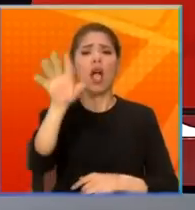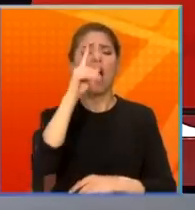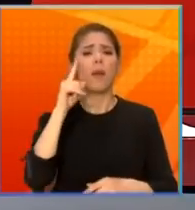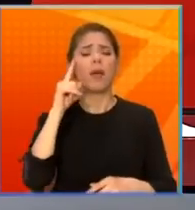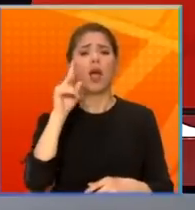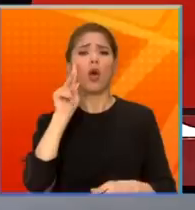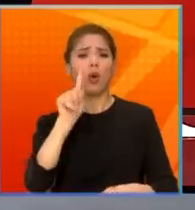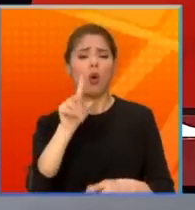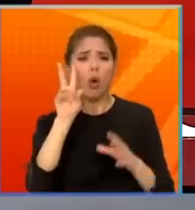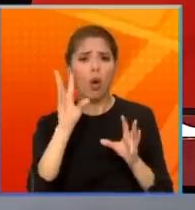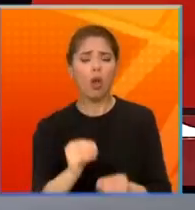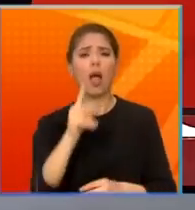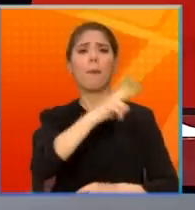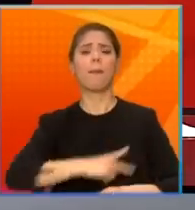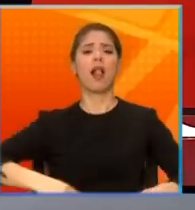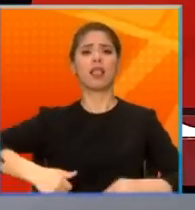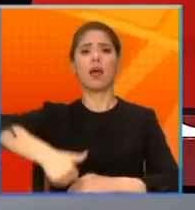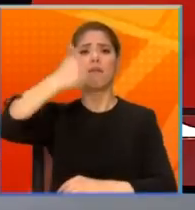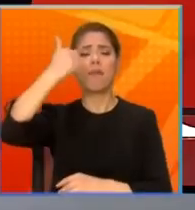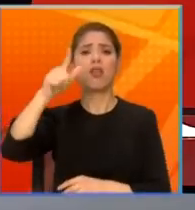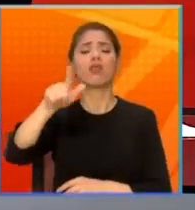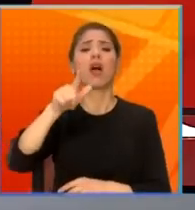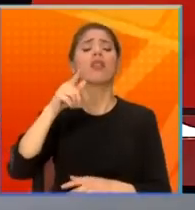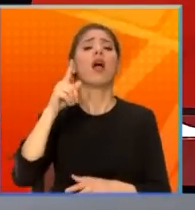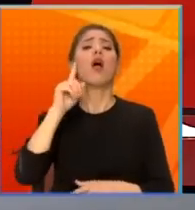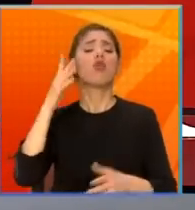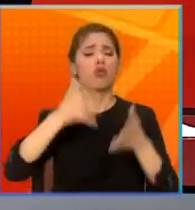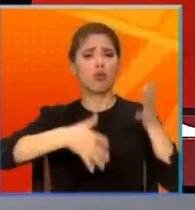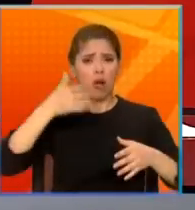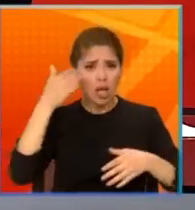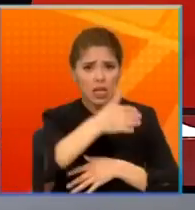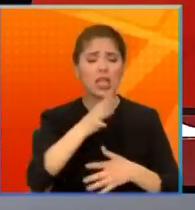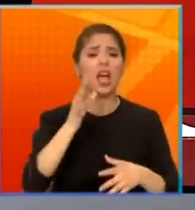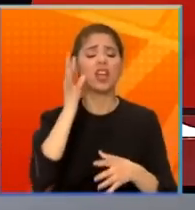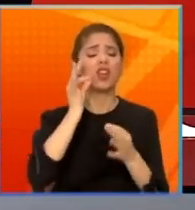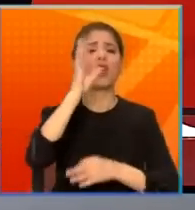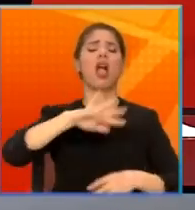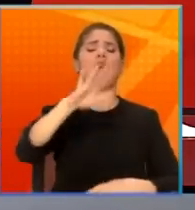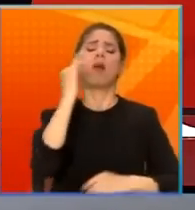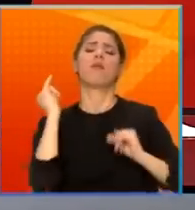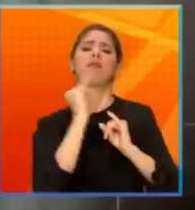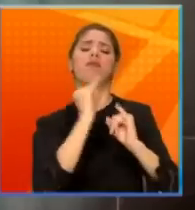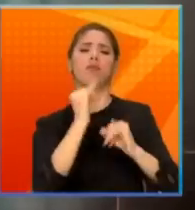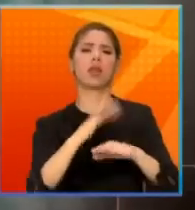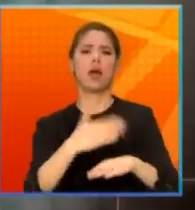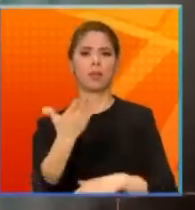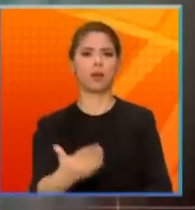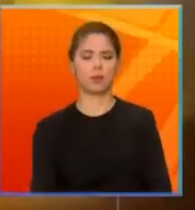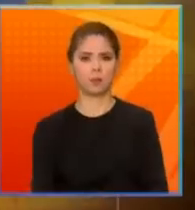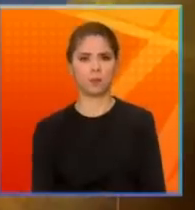zorunda kalan bir belediye başkanı duyarsızca hala sokağa çıkanlara isyan etti.